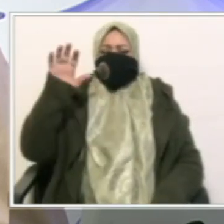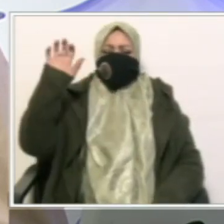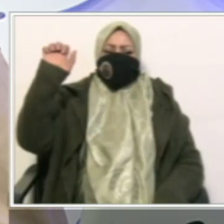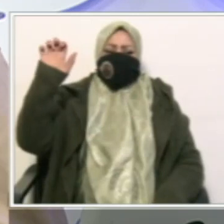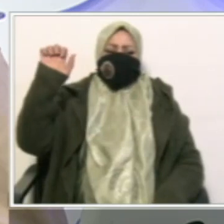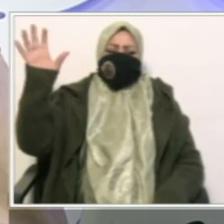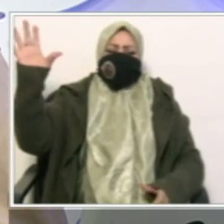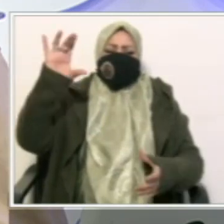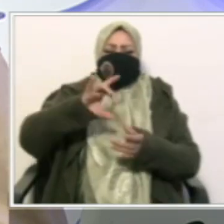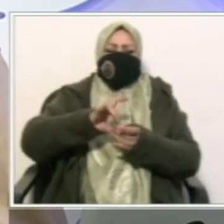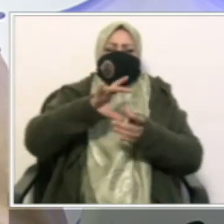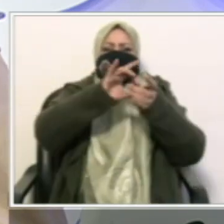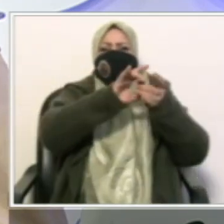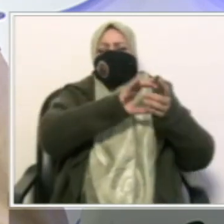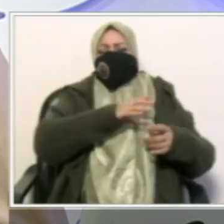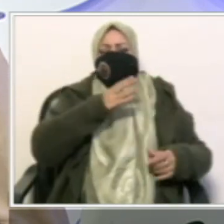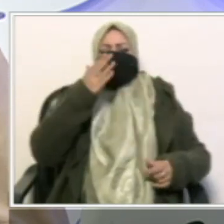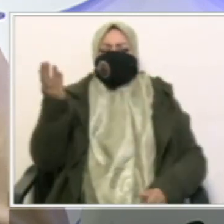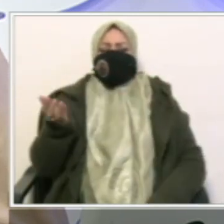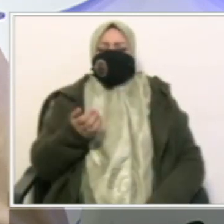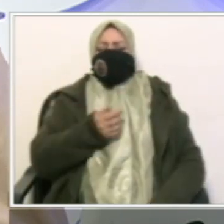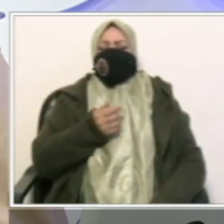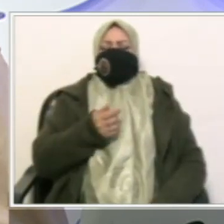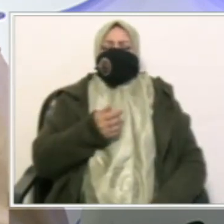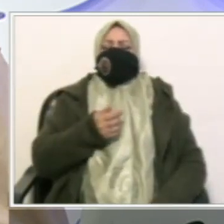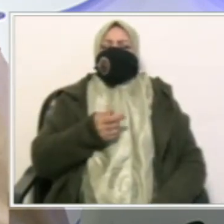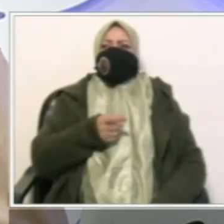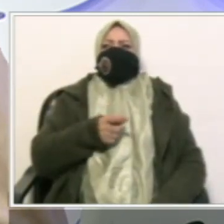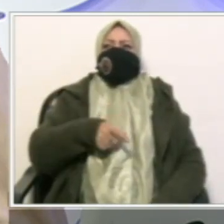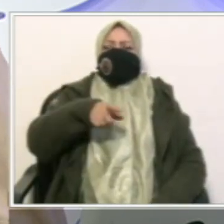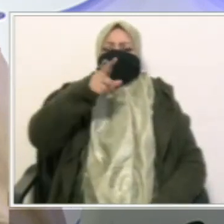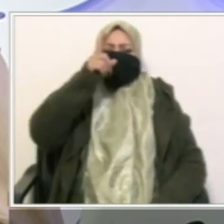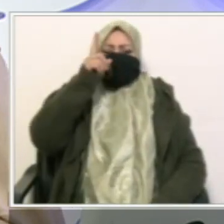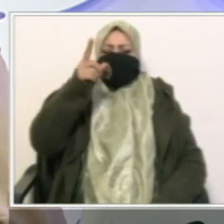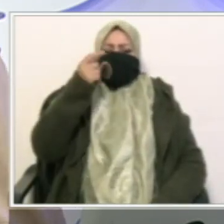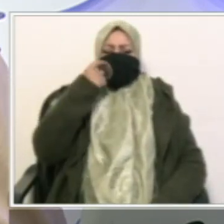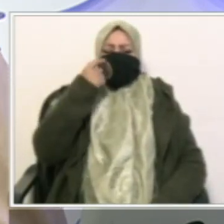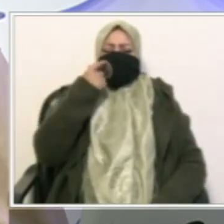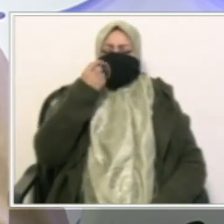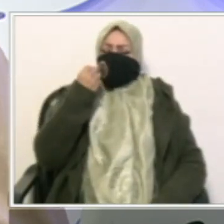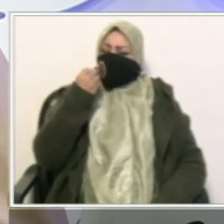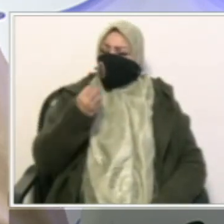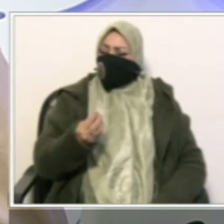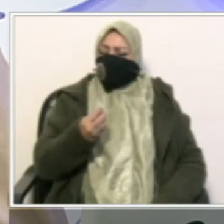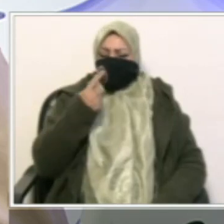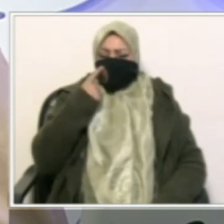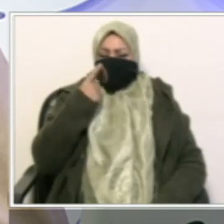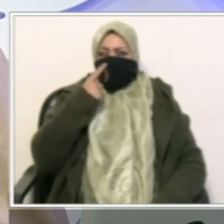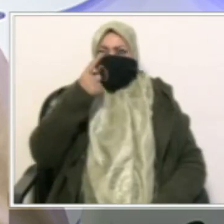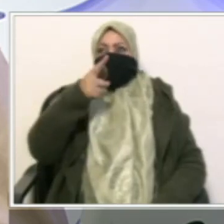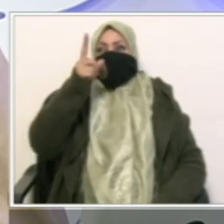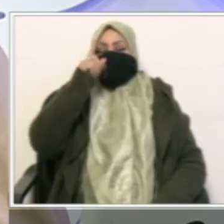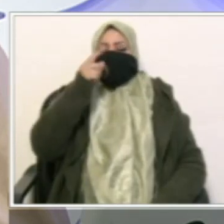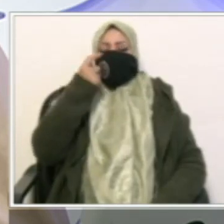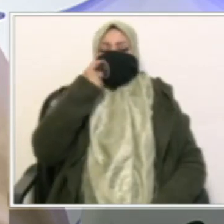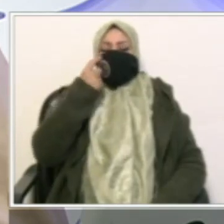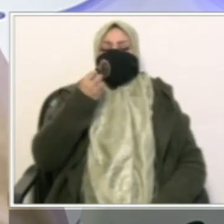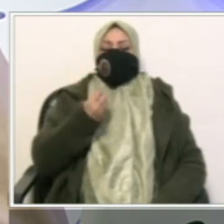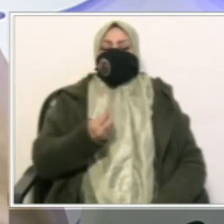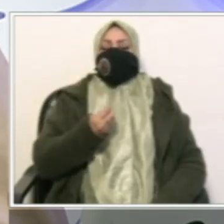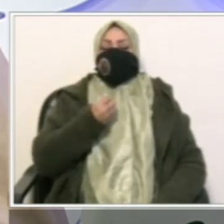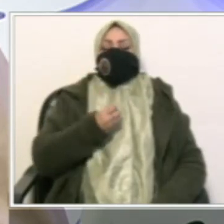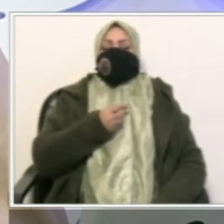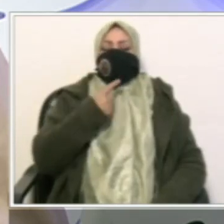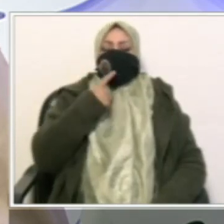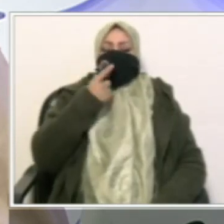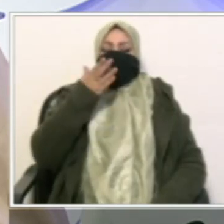وجل الآن يقيم الحجة وينتظر من الذي ينتفض ومن الذي يقول الحق ومن الذي يدعم بماله ومن الذي